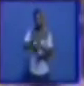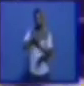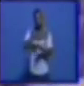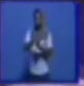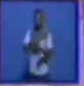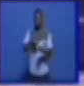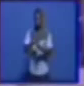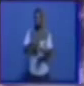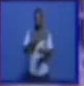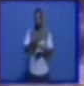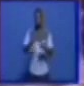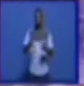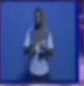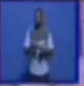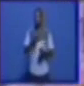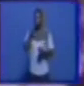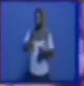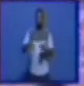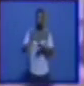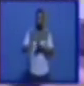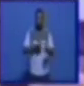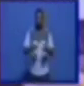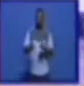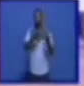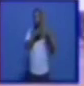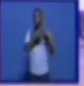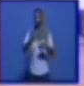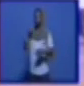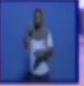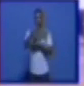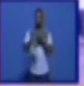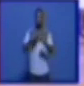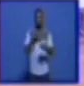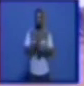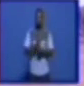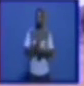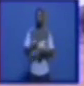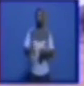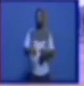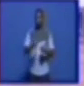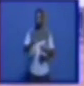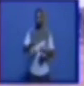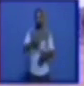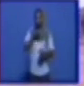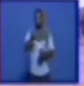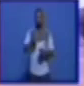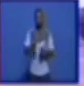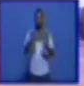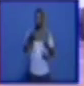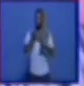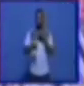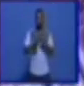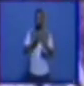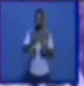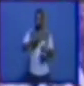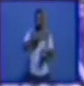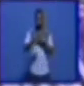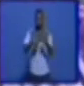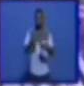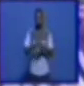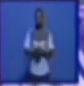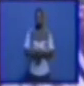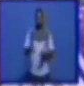être livrée il y a de cela un an. Mais pas de quoi s'alarmer. Le partenaire est rassuré, c'est ce qu'ils nous ont